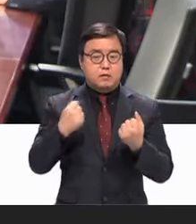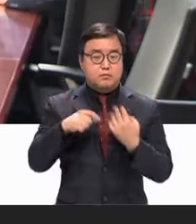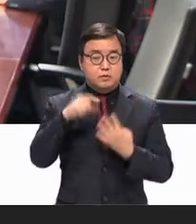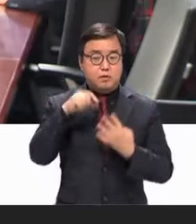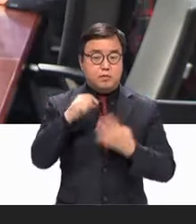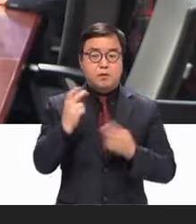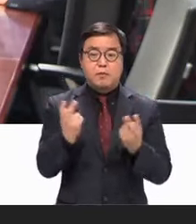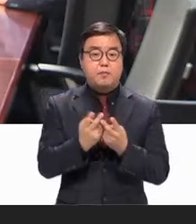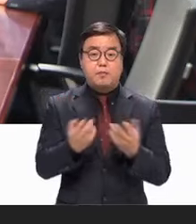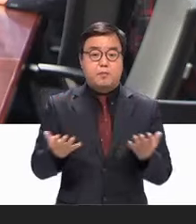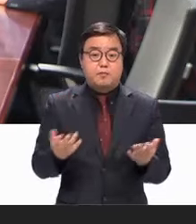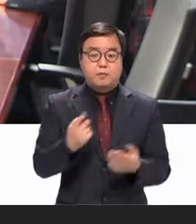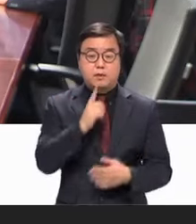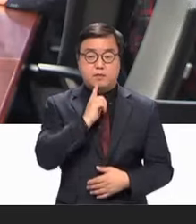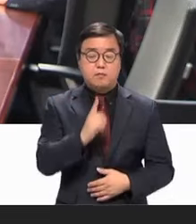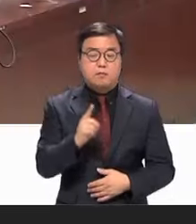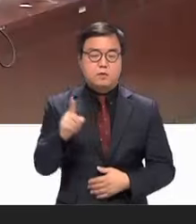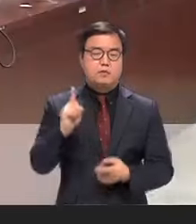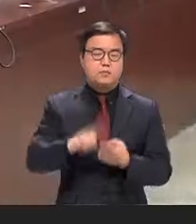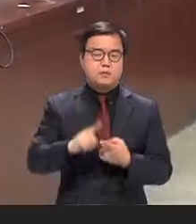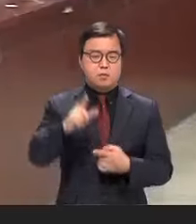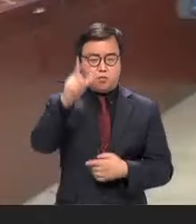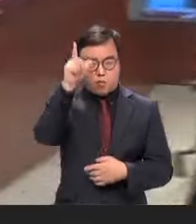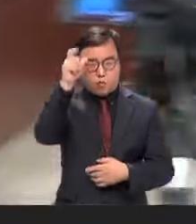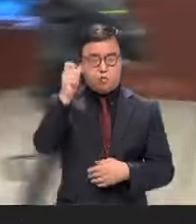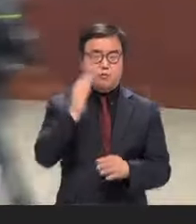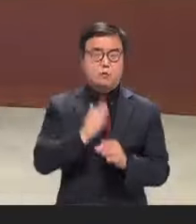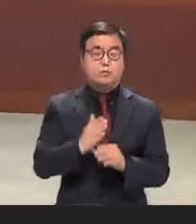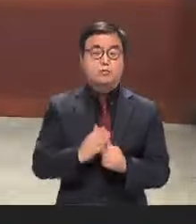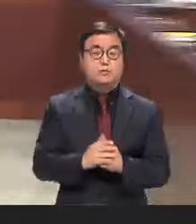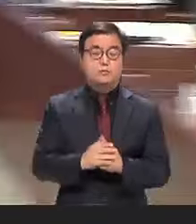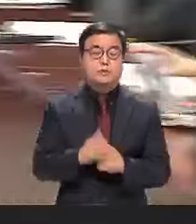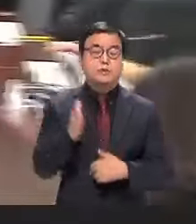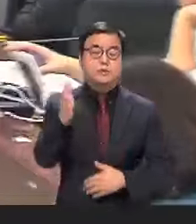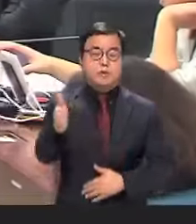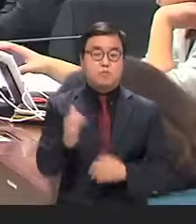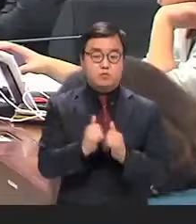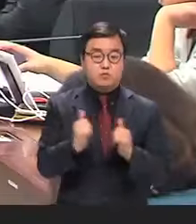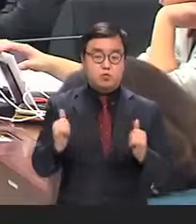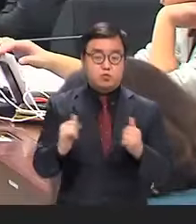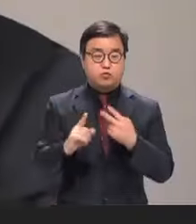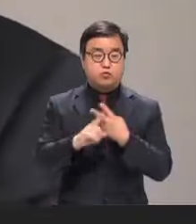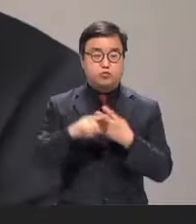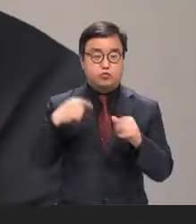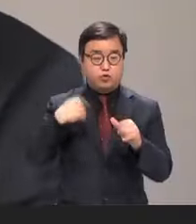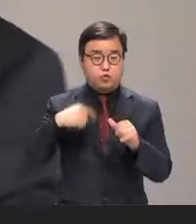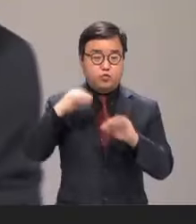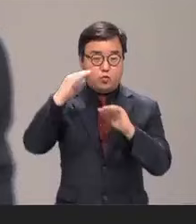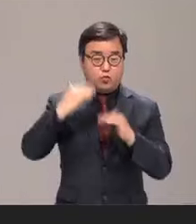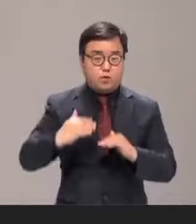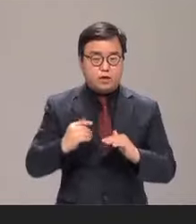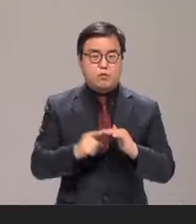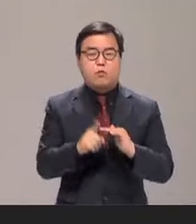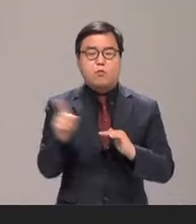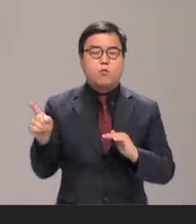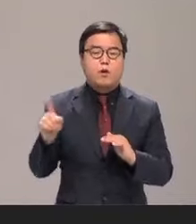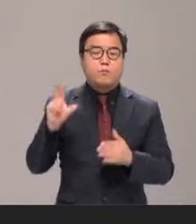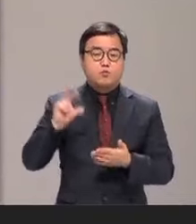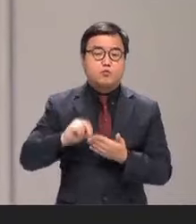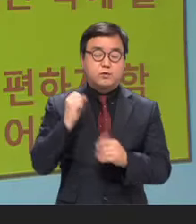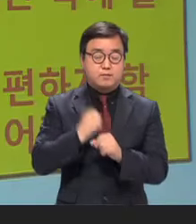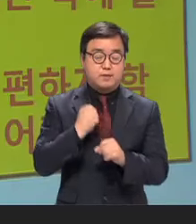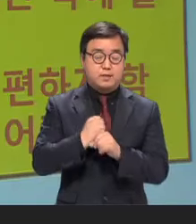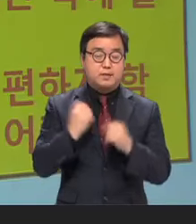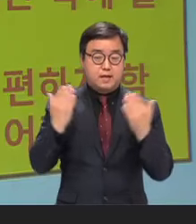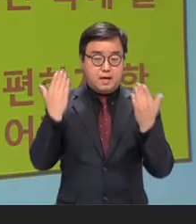이런 선발 방법을 오래전부터 고수했고 중학교 교육과정에서 벗어난 문항을 출제한 학교는 선행교육